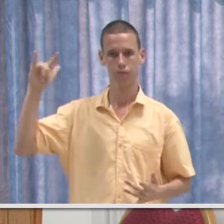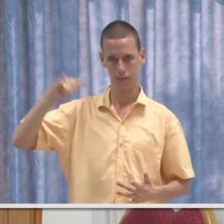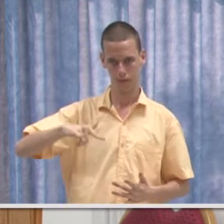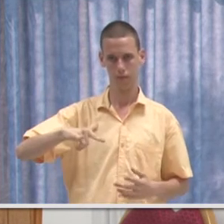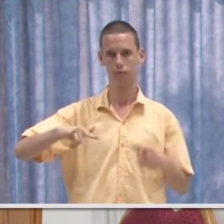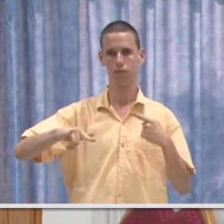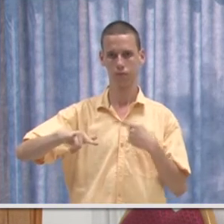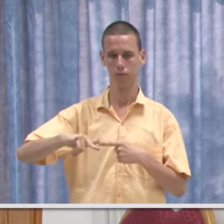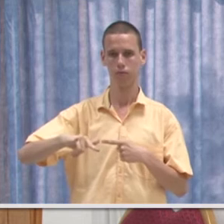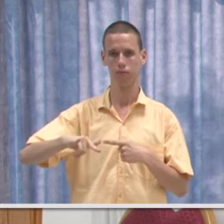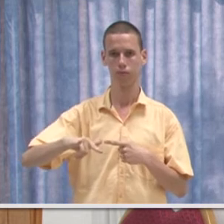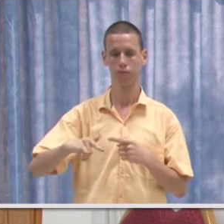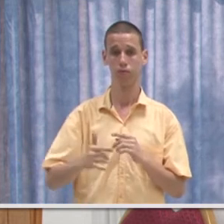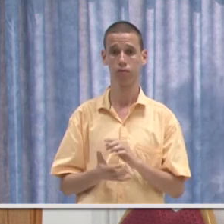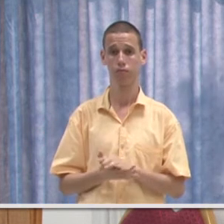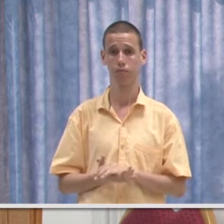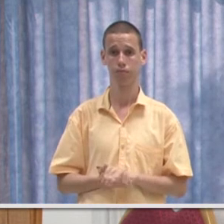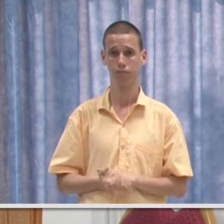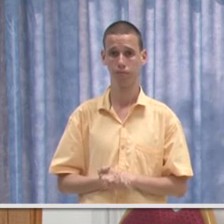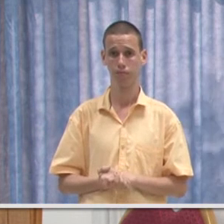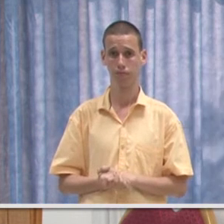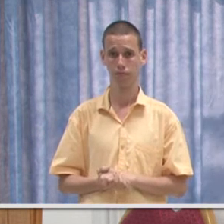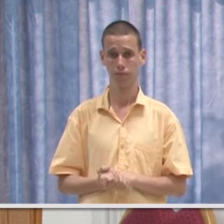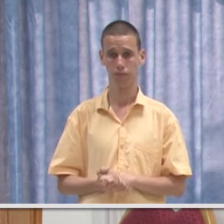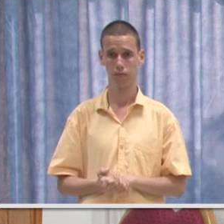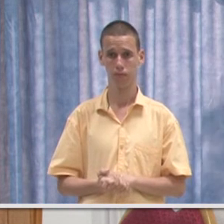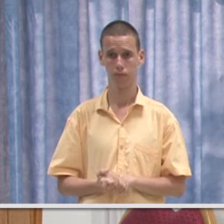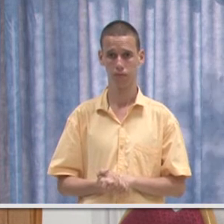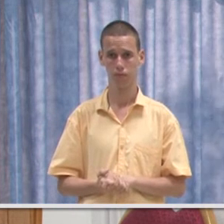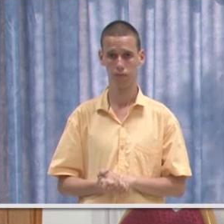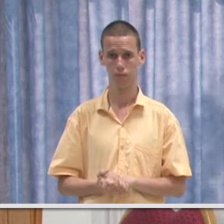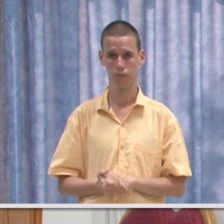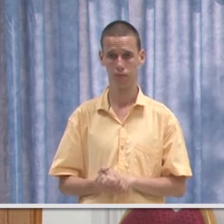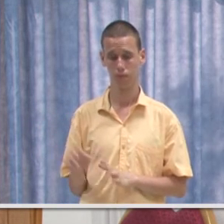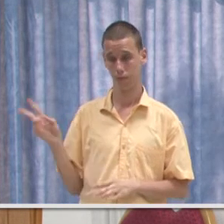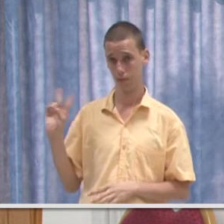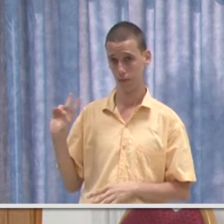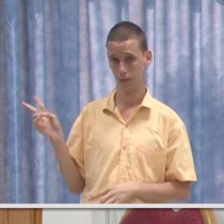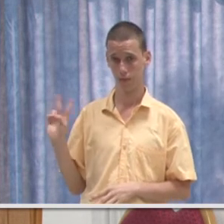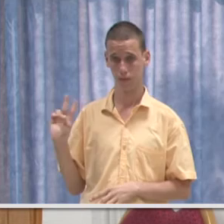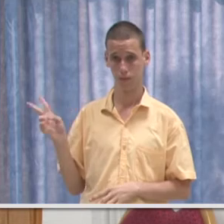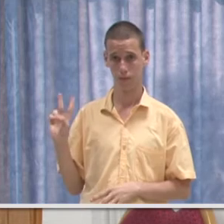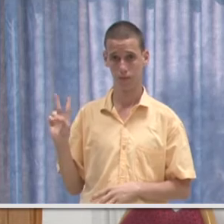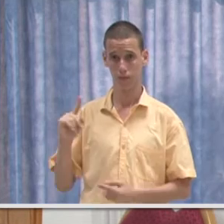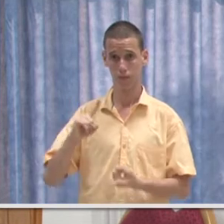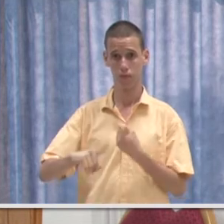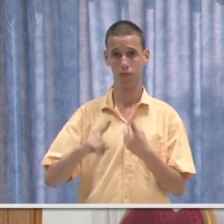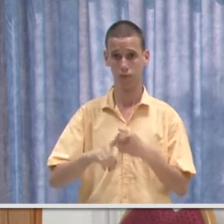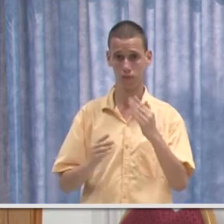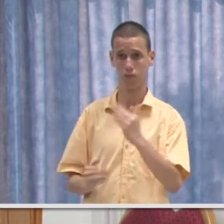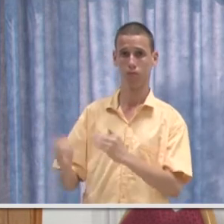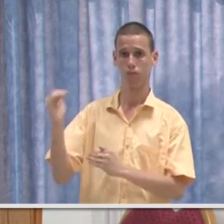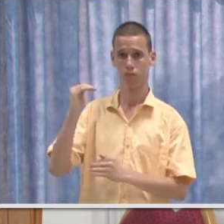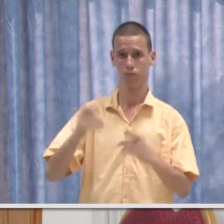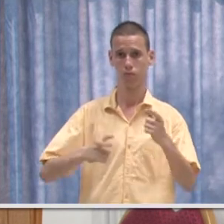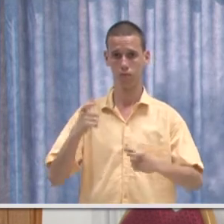nous dans la santé, nous mettons l'emphasis sur les bons patients qui nous tiennent overseas pour se tourner. Sound